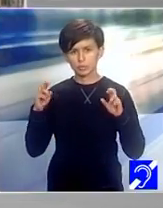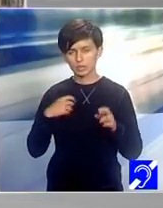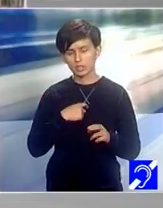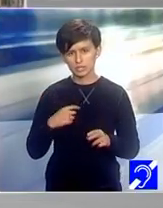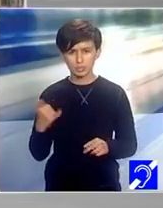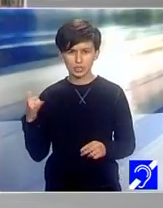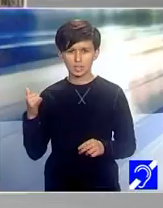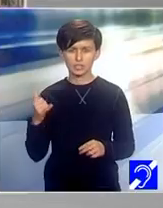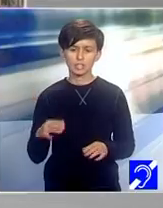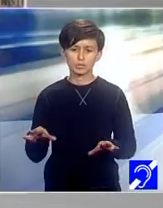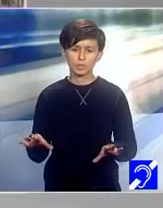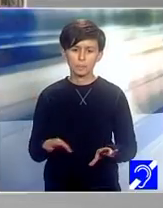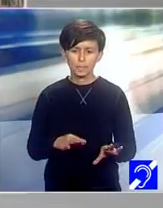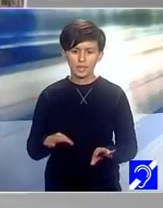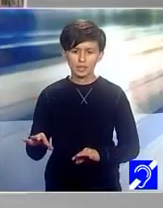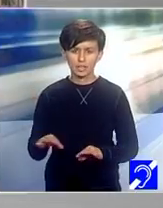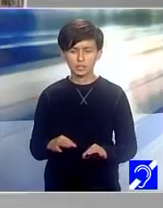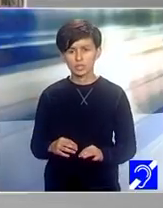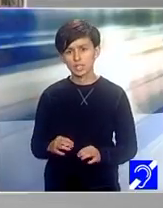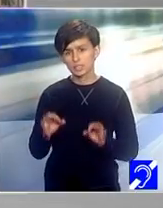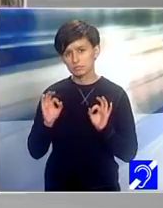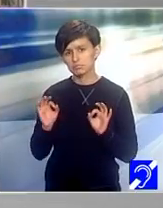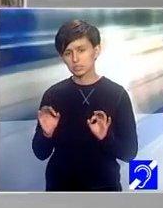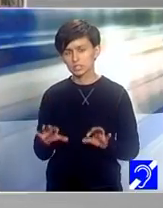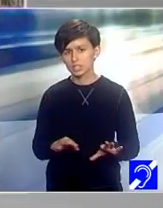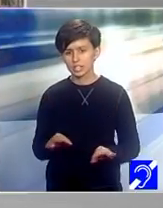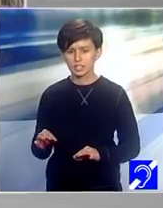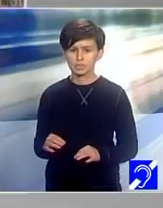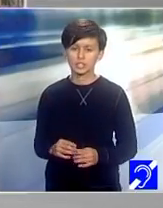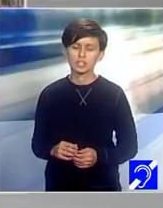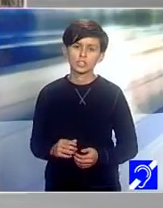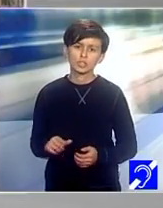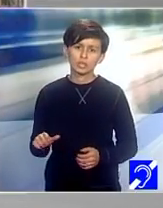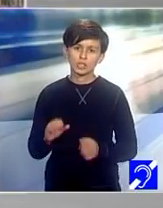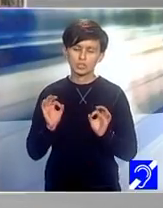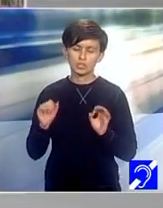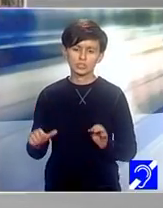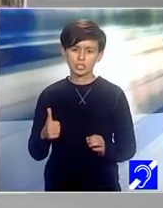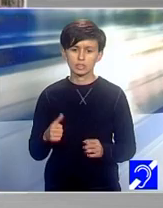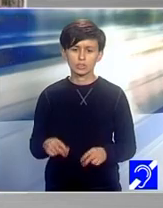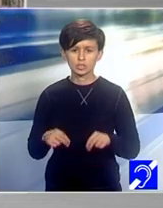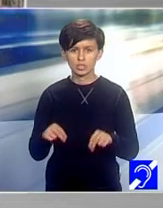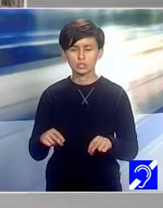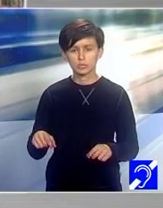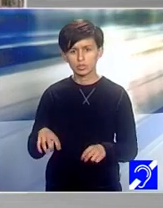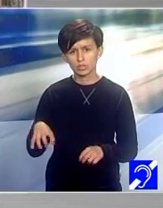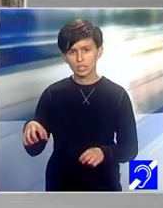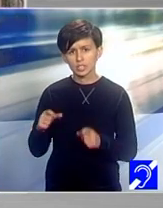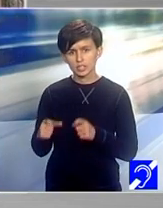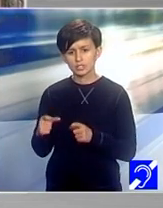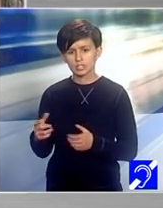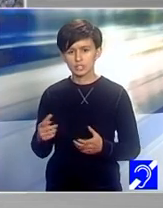cu colectare selectivă mai ok și cu reciclare, astfel încât să ajungem într-o situație în care oamenii nu mai stau în jurul unor